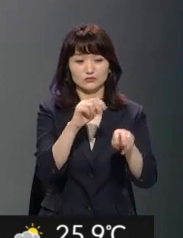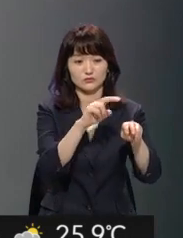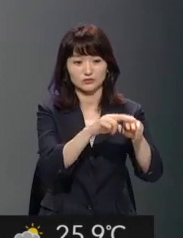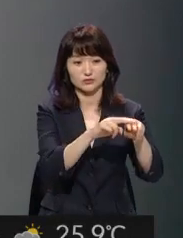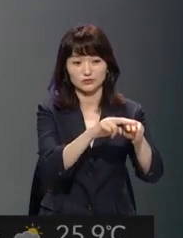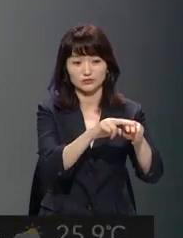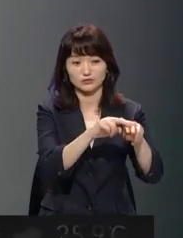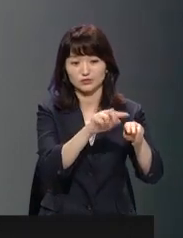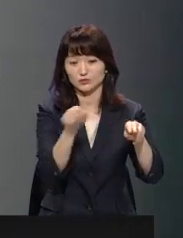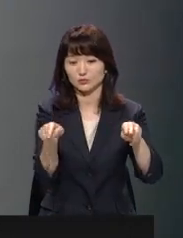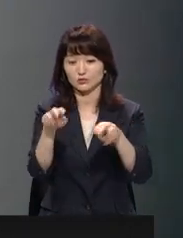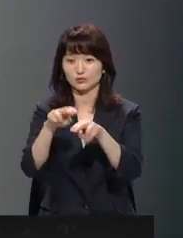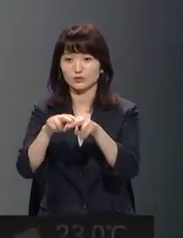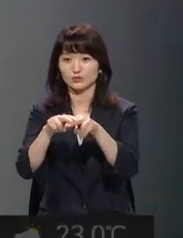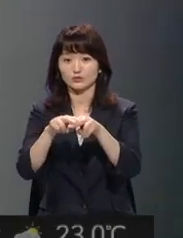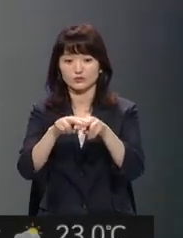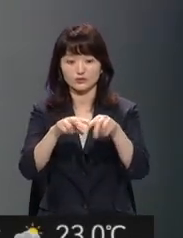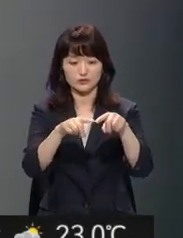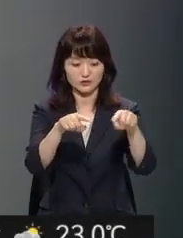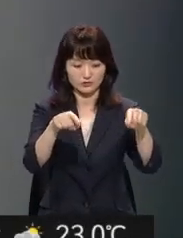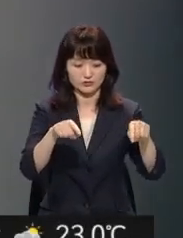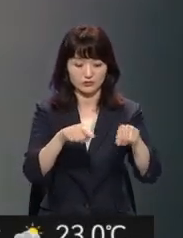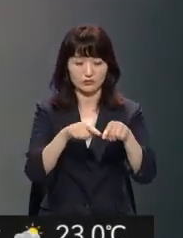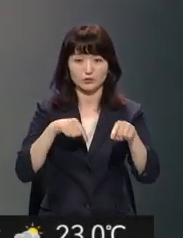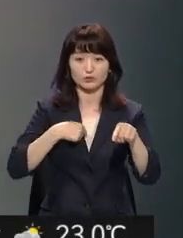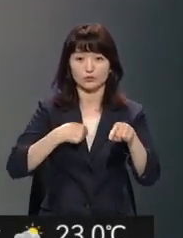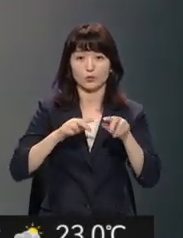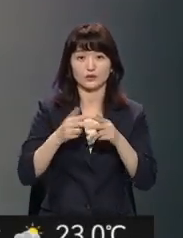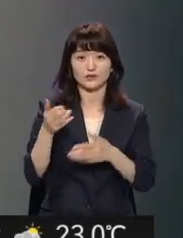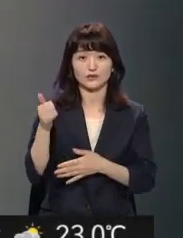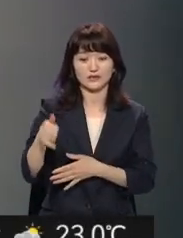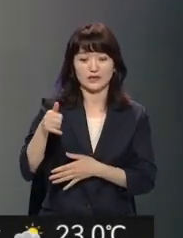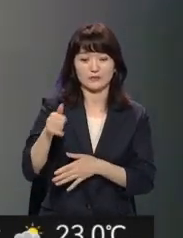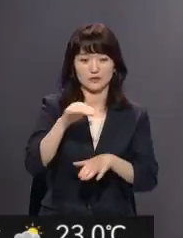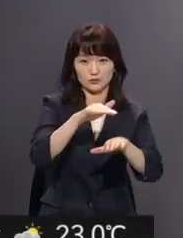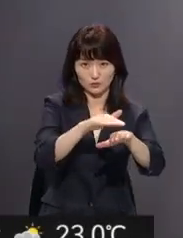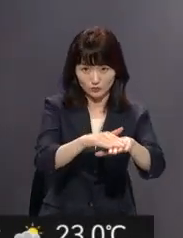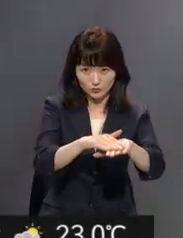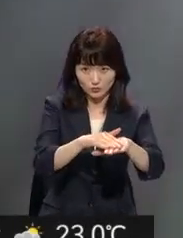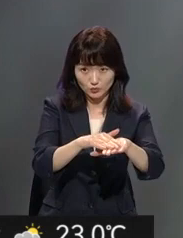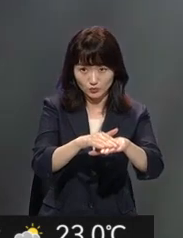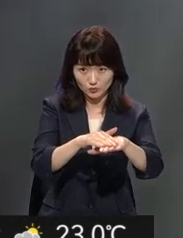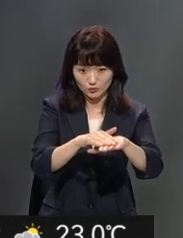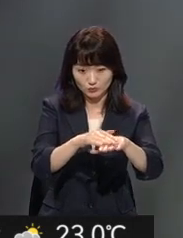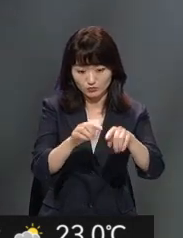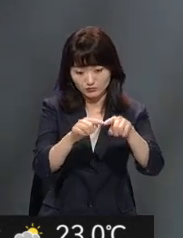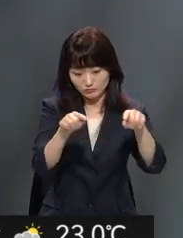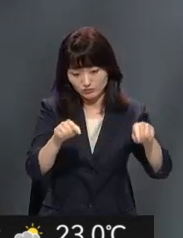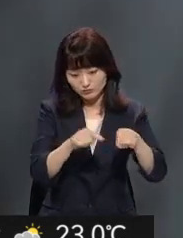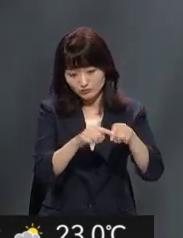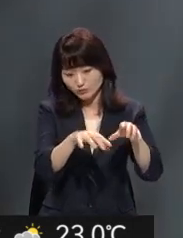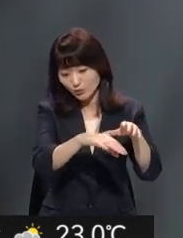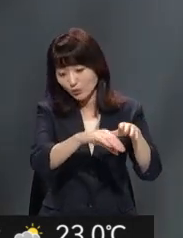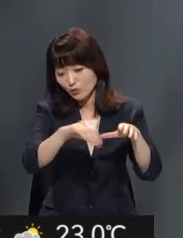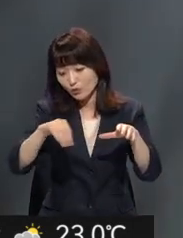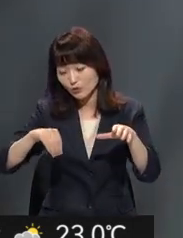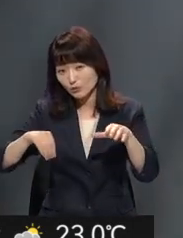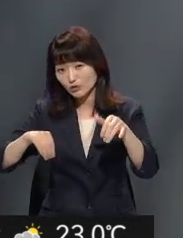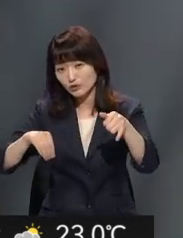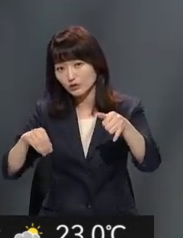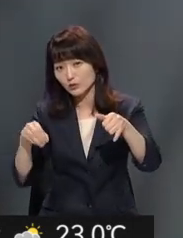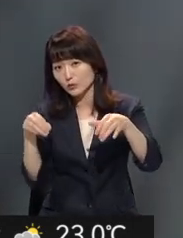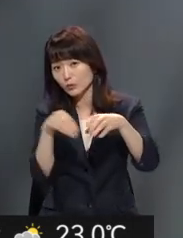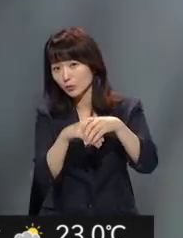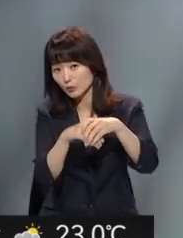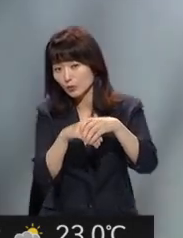가방을 저렇게 올려놓더래요. 올립니다. 자, 이후에 콘솔 박스에서 뭔가를 꺼낸 다음에 자기 가방에 집어넣고서